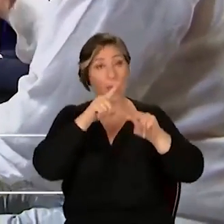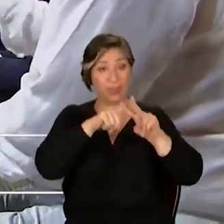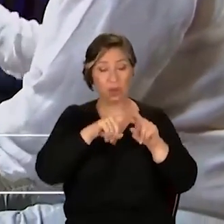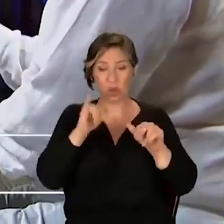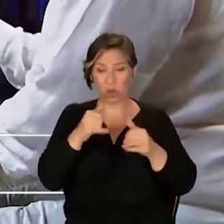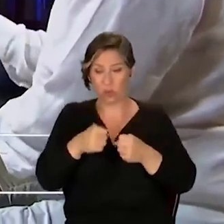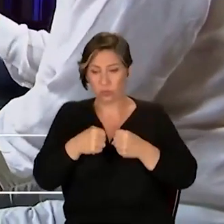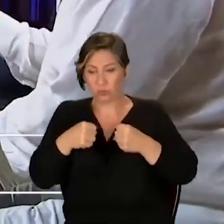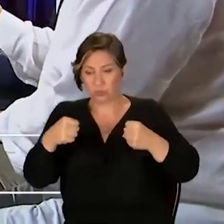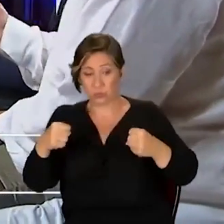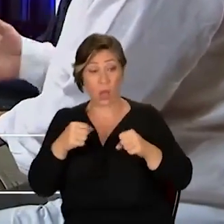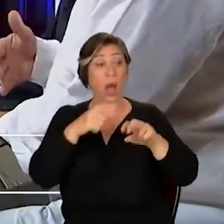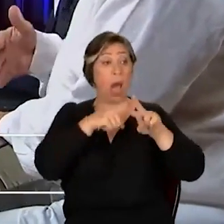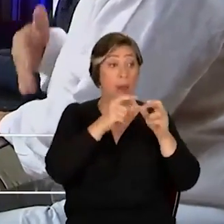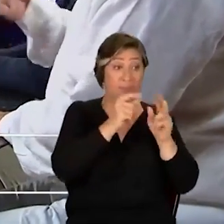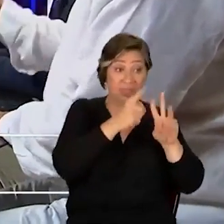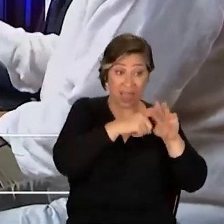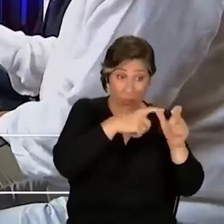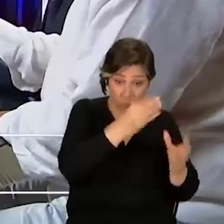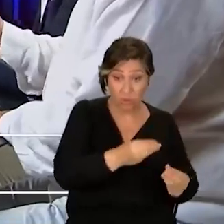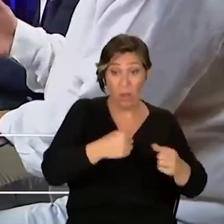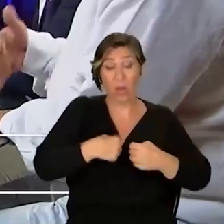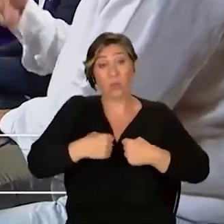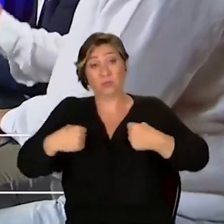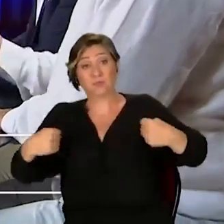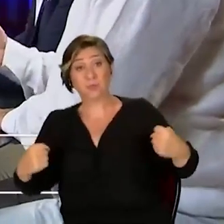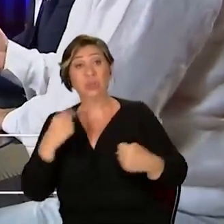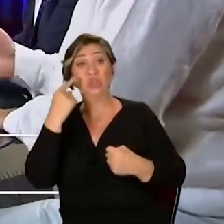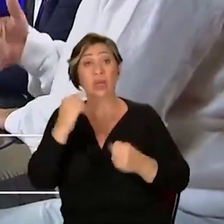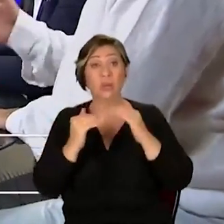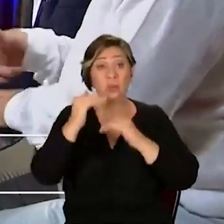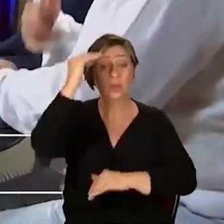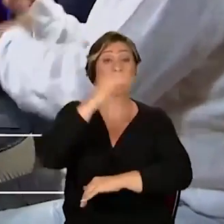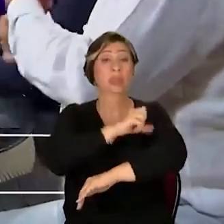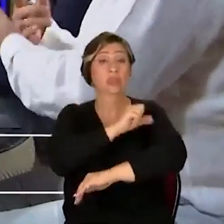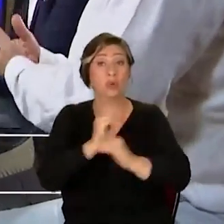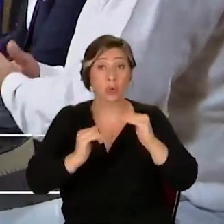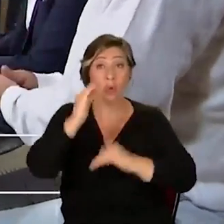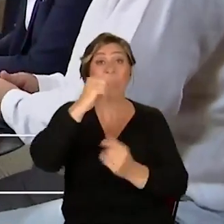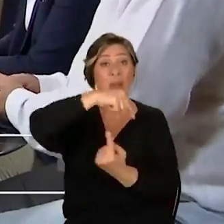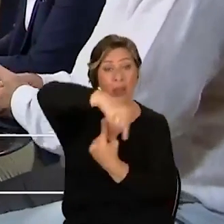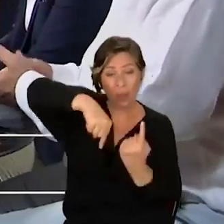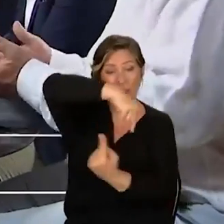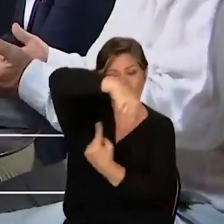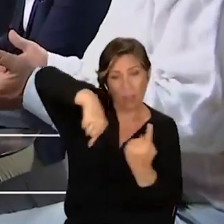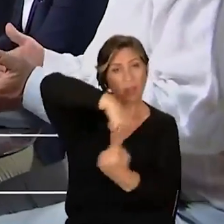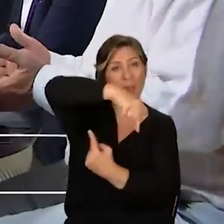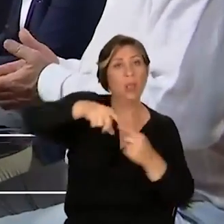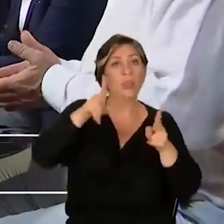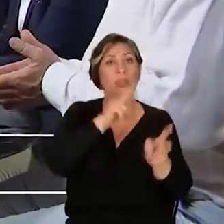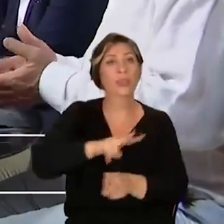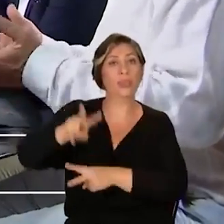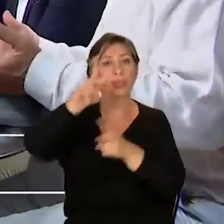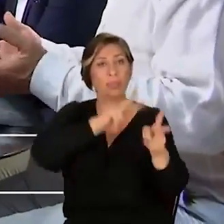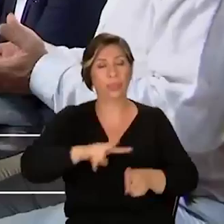de kiloyu artırıyor. Evet. Şeker hastalığını artırıyor, tansiyonu artırıyor. Böyle bir kısır döngüsü var. Ama mesela